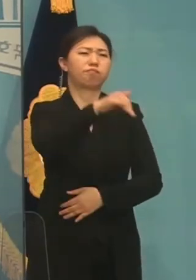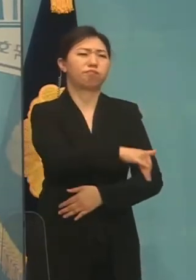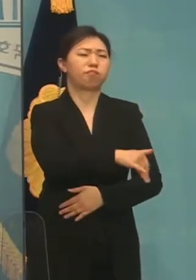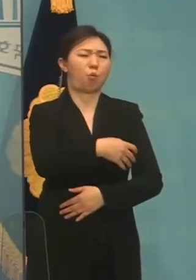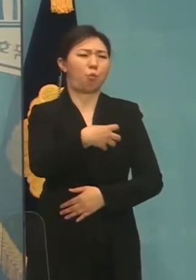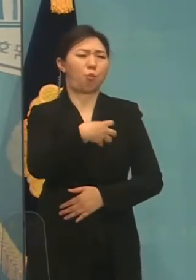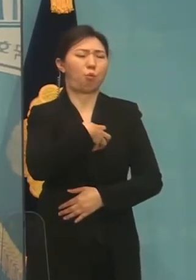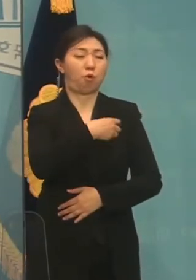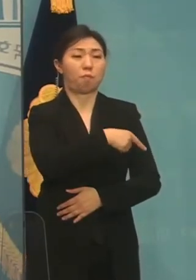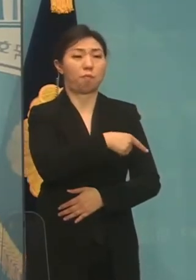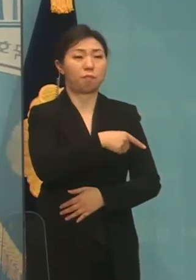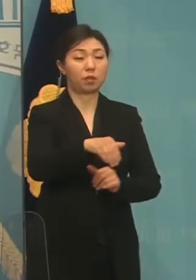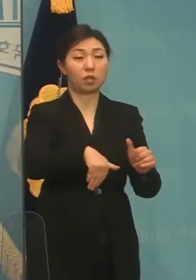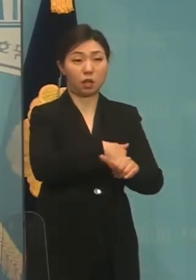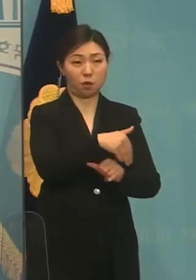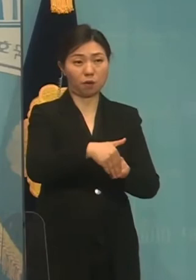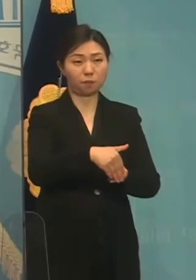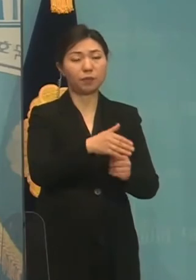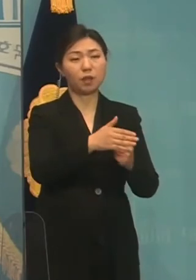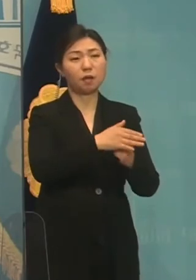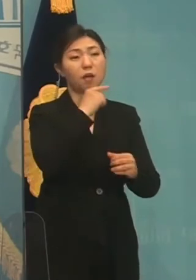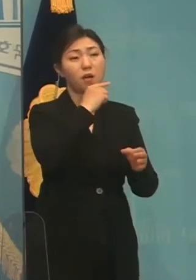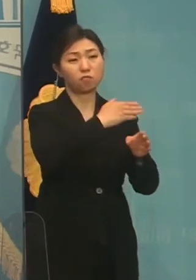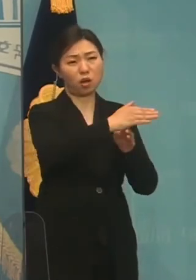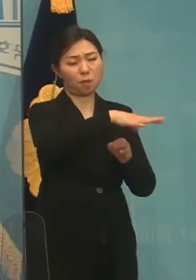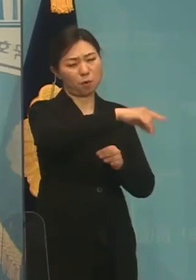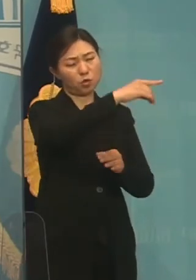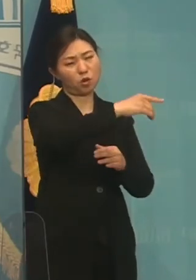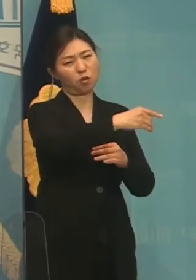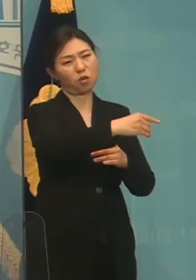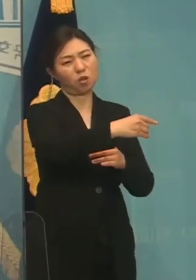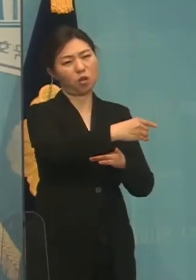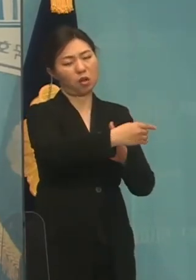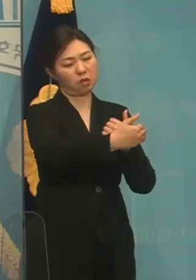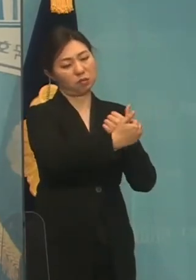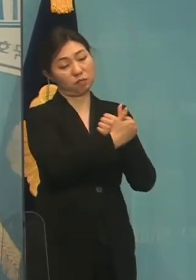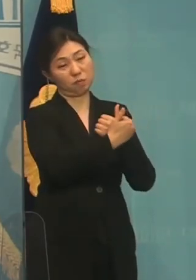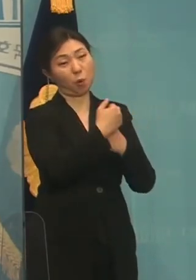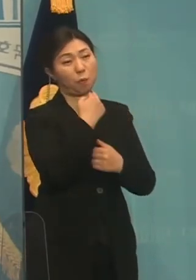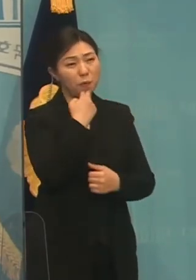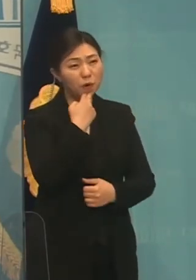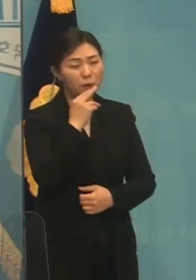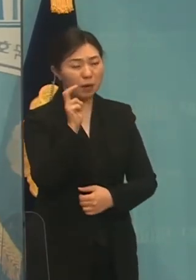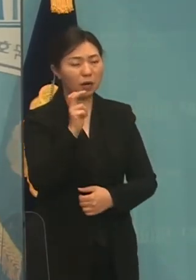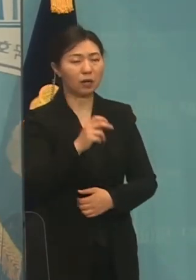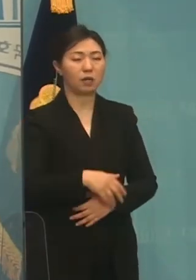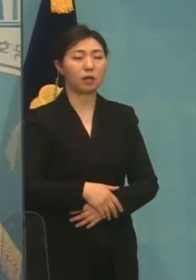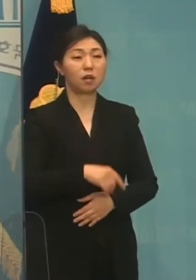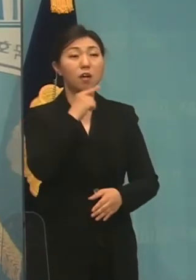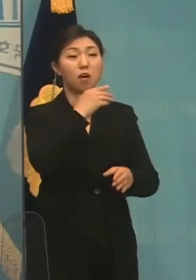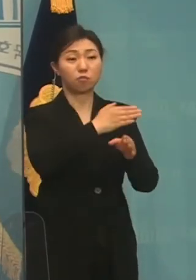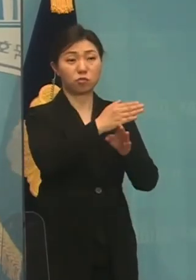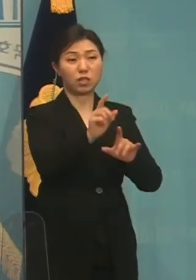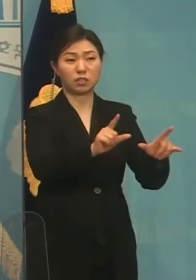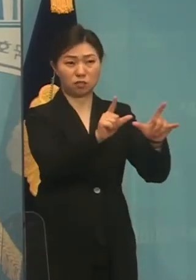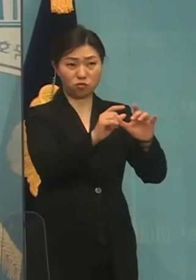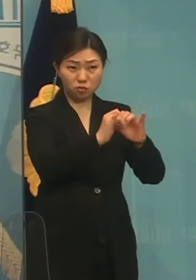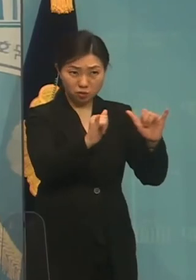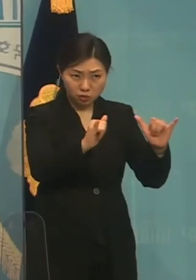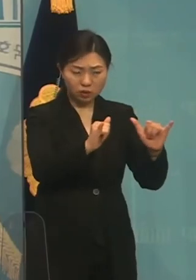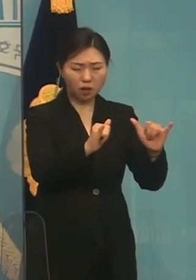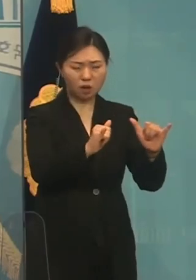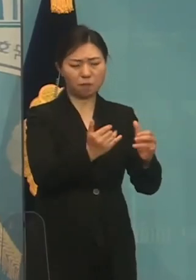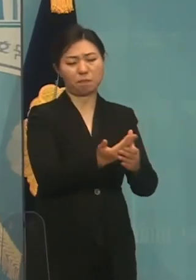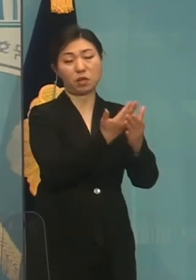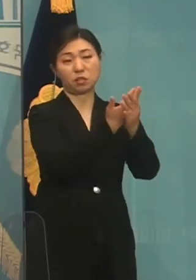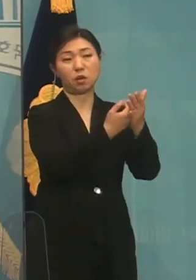체제 특성상 먼저 손을 내밀 여력이 전혀 없는 상황입니다. 북한 주민의 삶의 질 향상 등